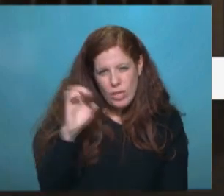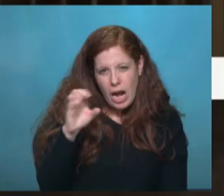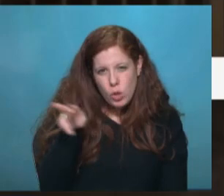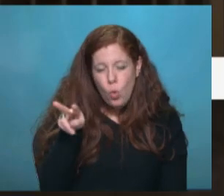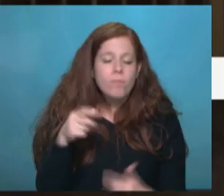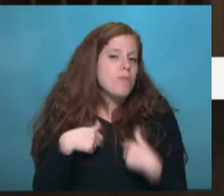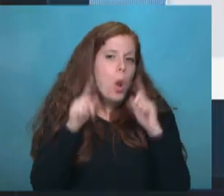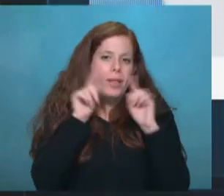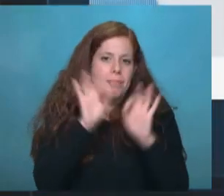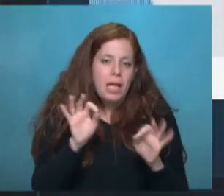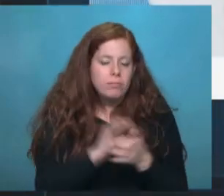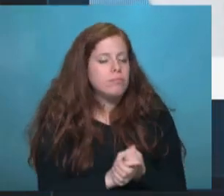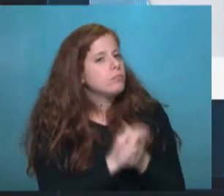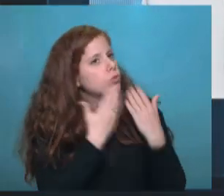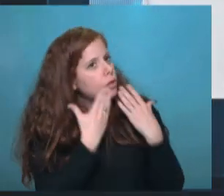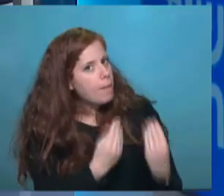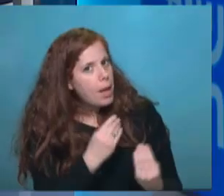פתוחה. תודה רבה, יערה.